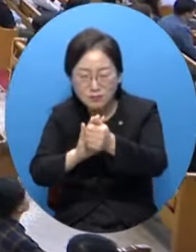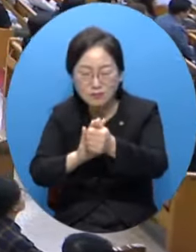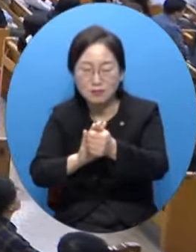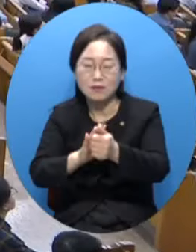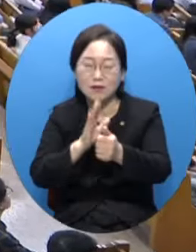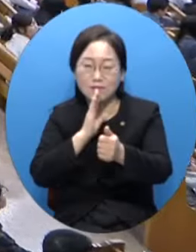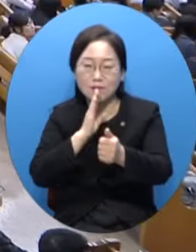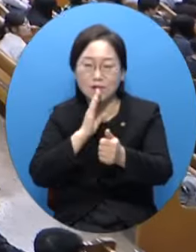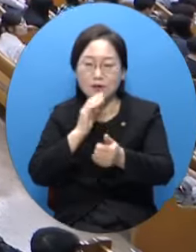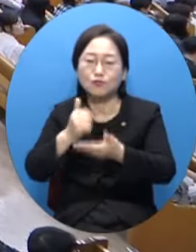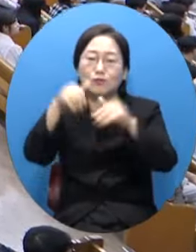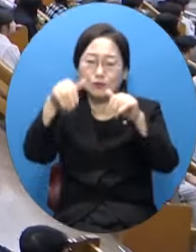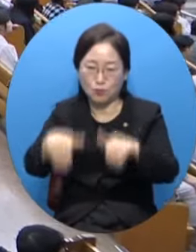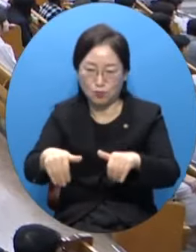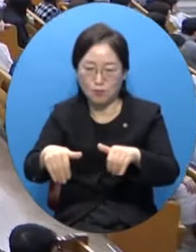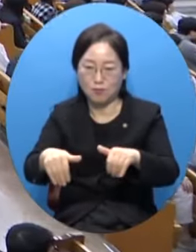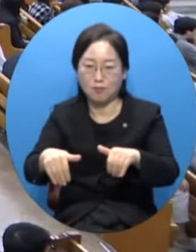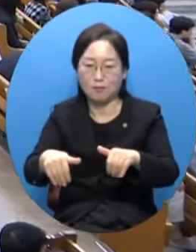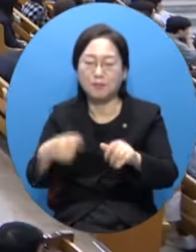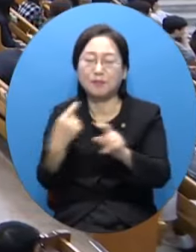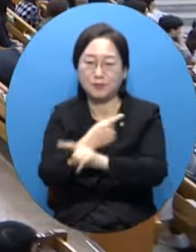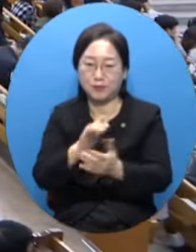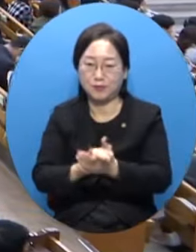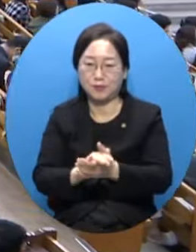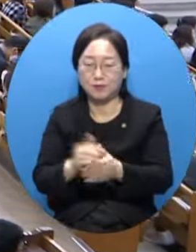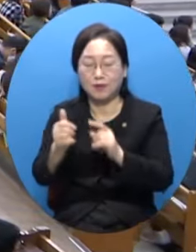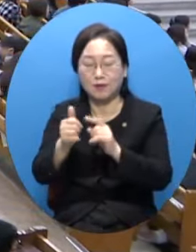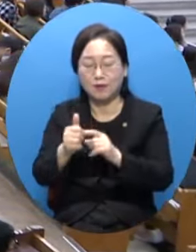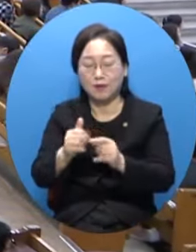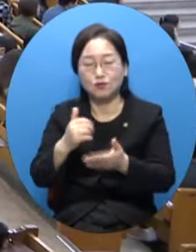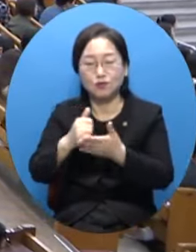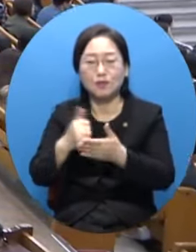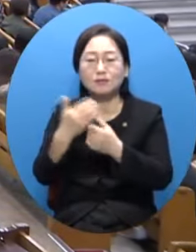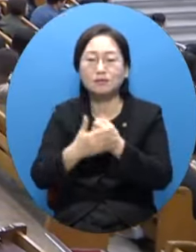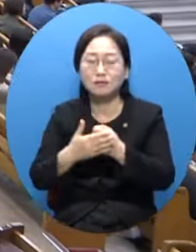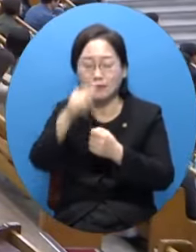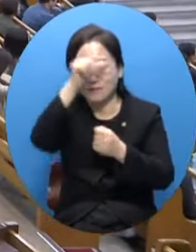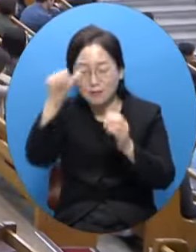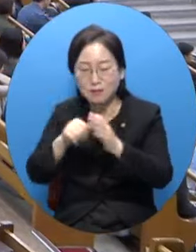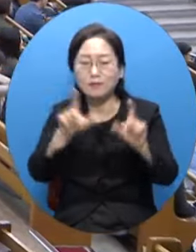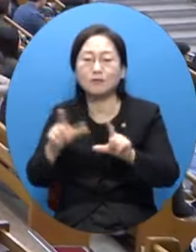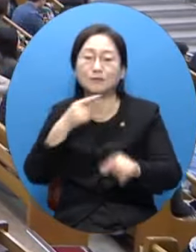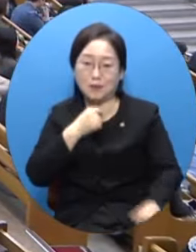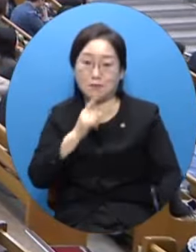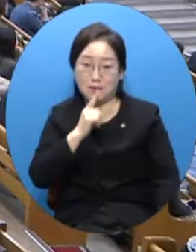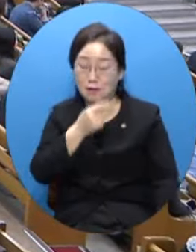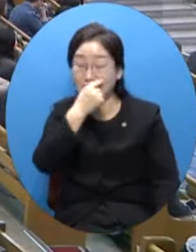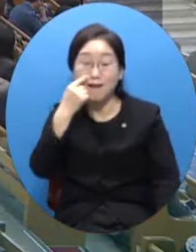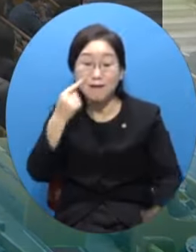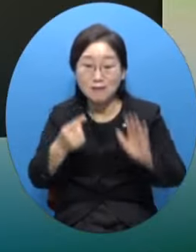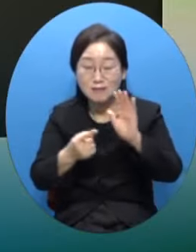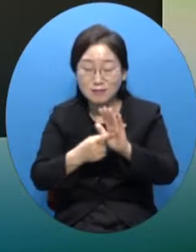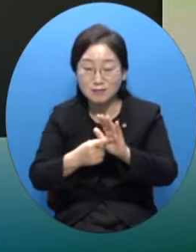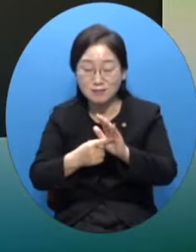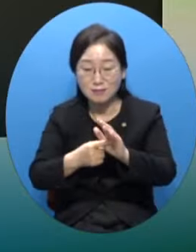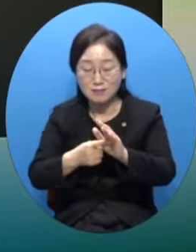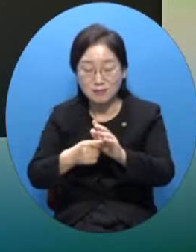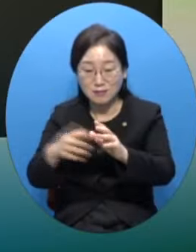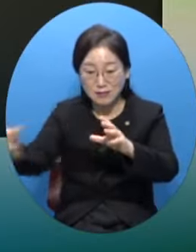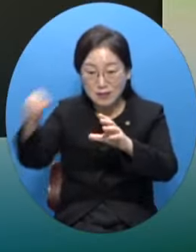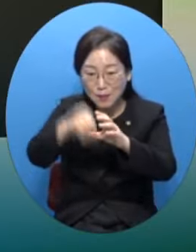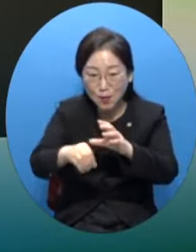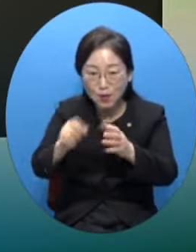그는 오직 하나님의 은혜로 인생을 살아가게 됐다고 고백하면서 그의 간증을 담아서 오후 5시에 온 삶이라는 책을 썼습니다.